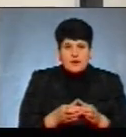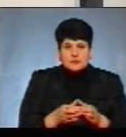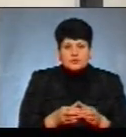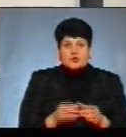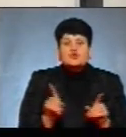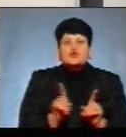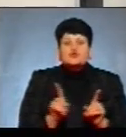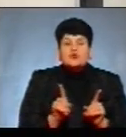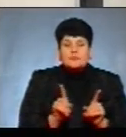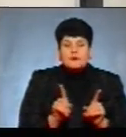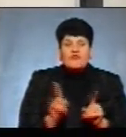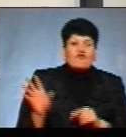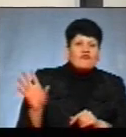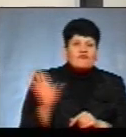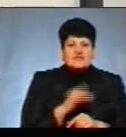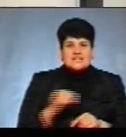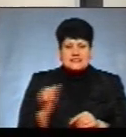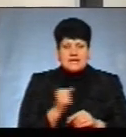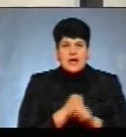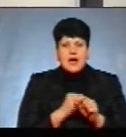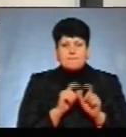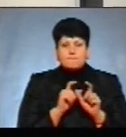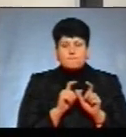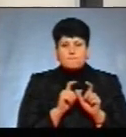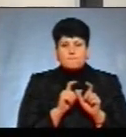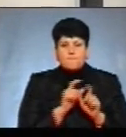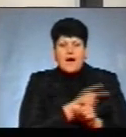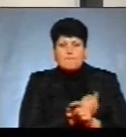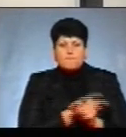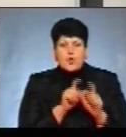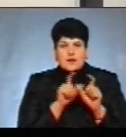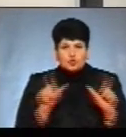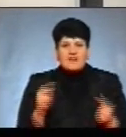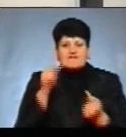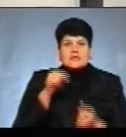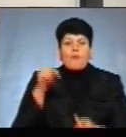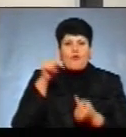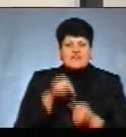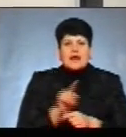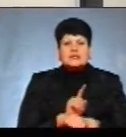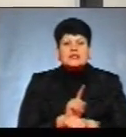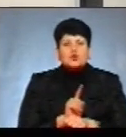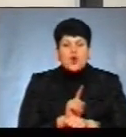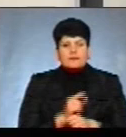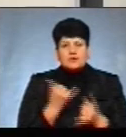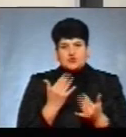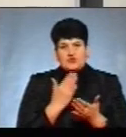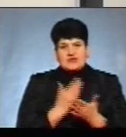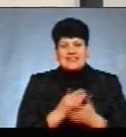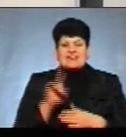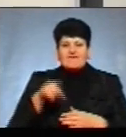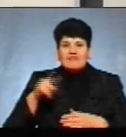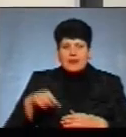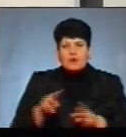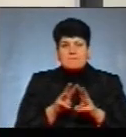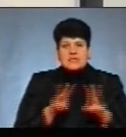щоб саме всі амбулаторії відповідали саме таким нормам, які сьогодні є, саме які